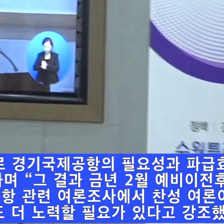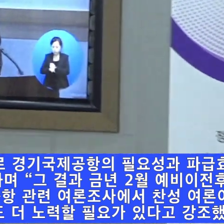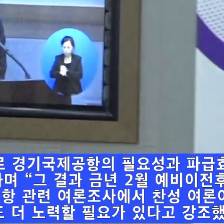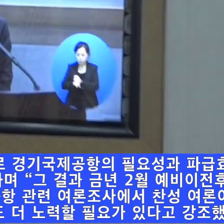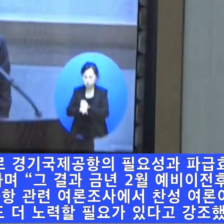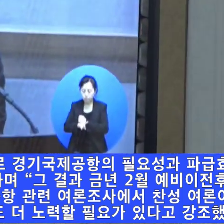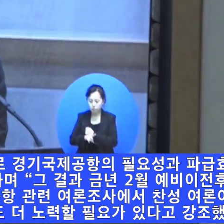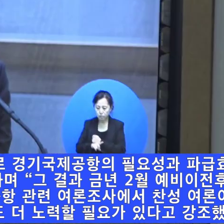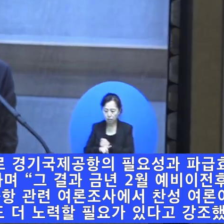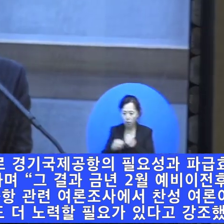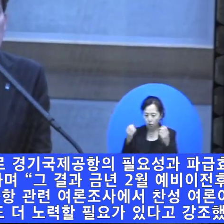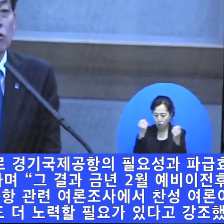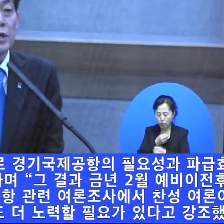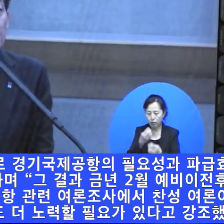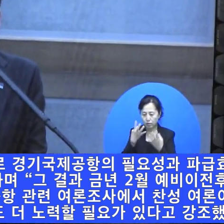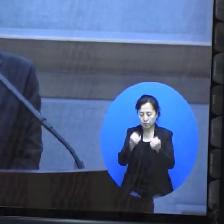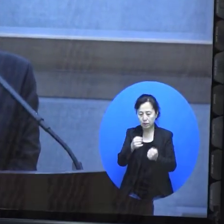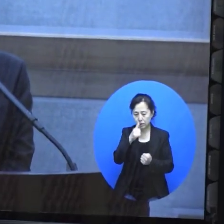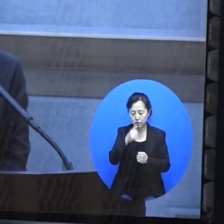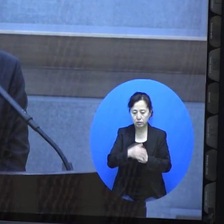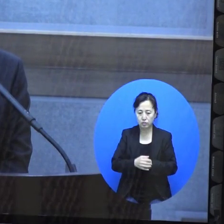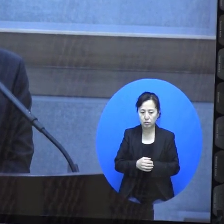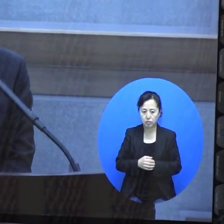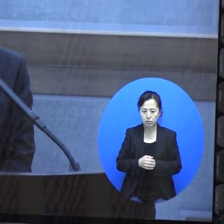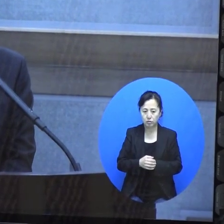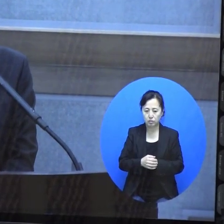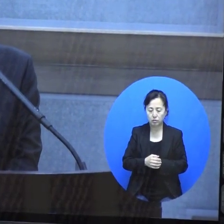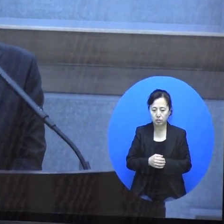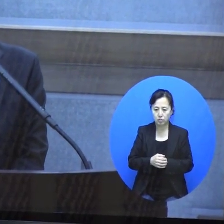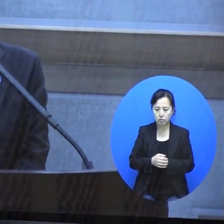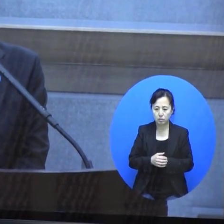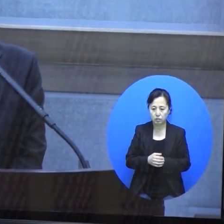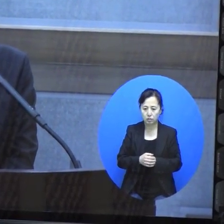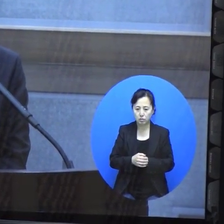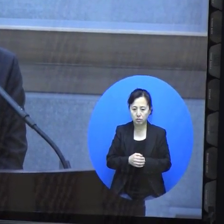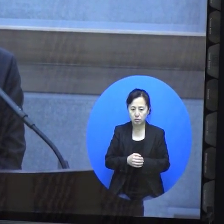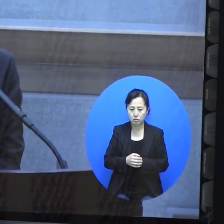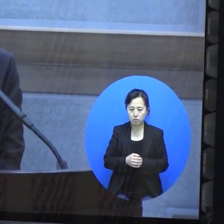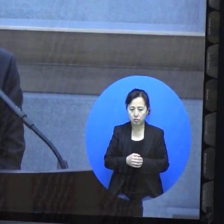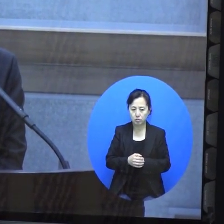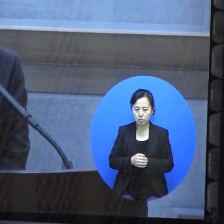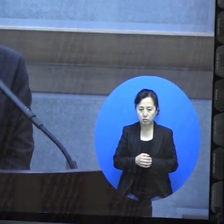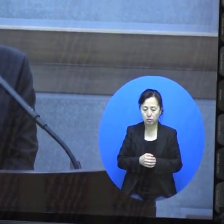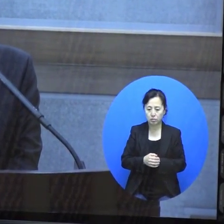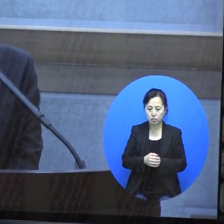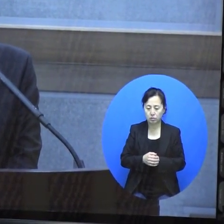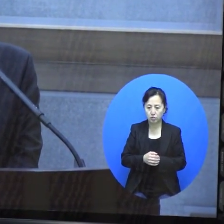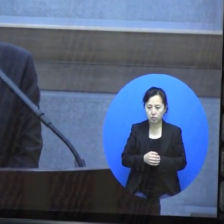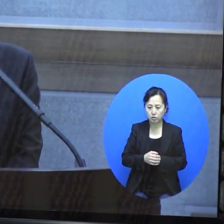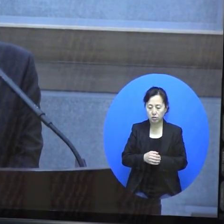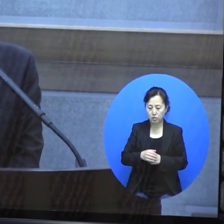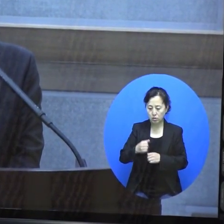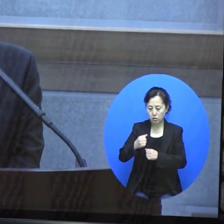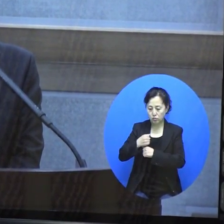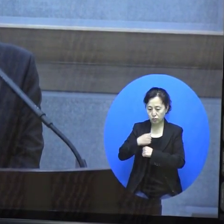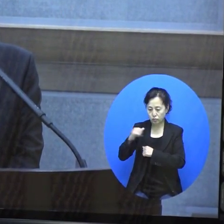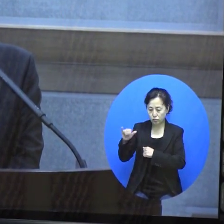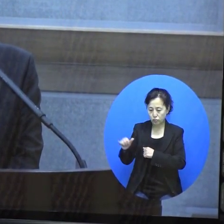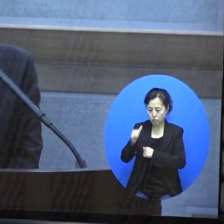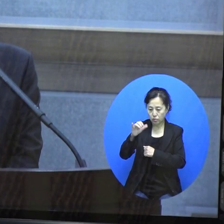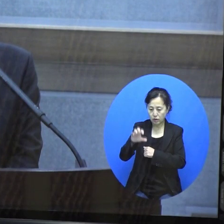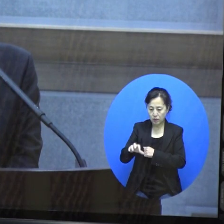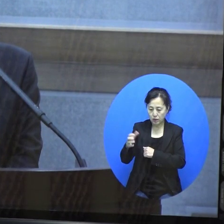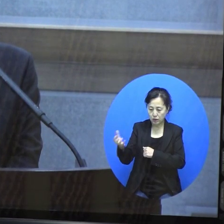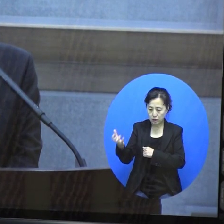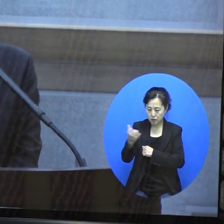있어요. 군공항에 오면 마치 혐오시설만 오는 것처럼 이렇게 이해가 되고 특히 이제